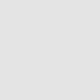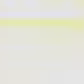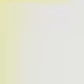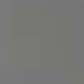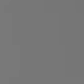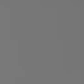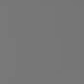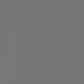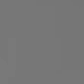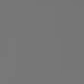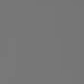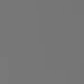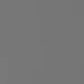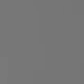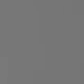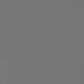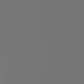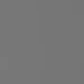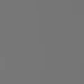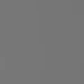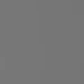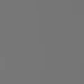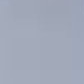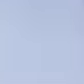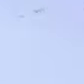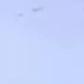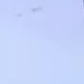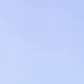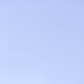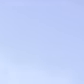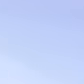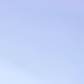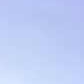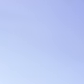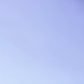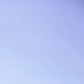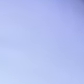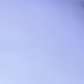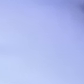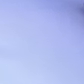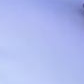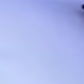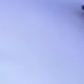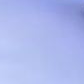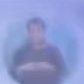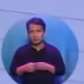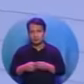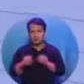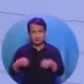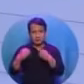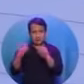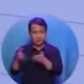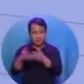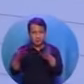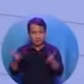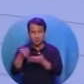naging daylan kung bakit ako'y nandito. Hanggang meron inaapit. Bigayo ng